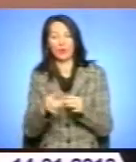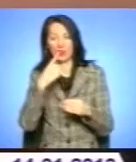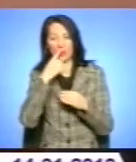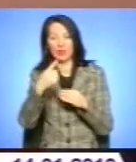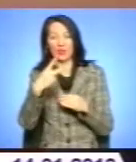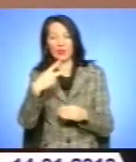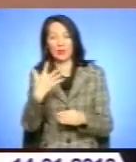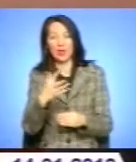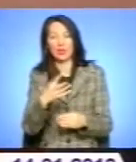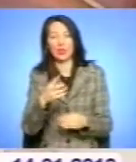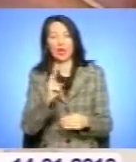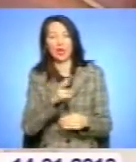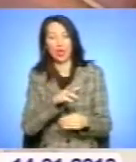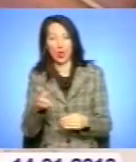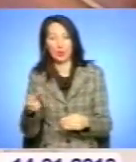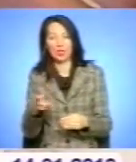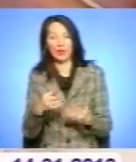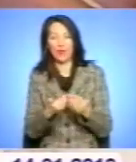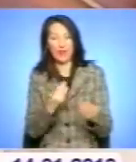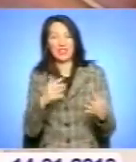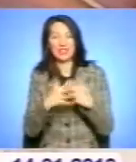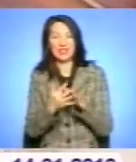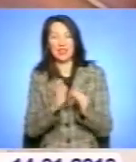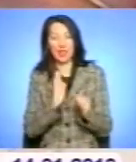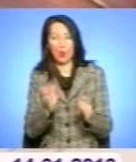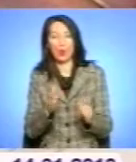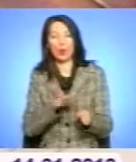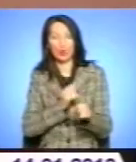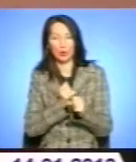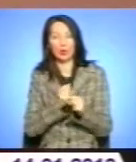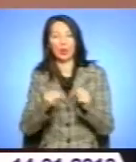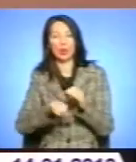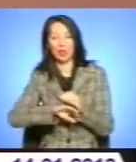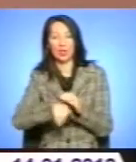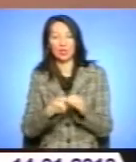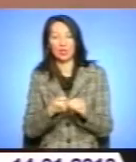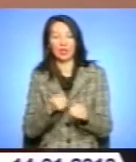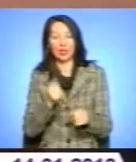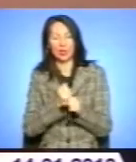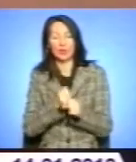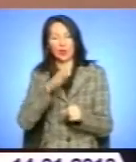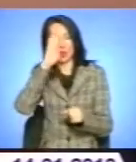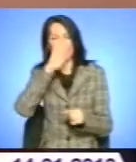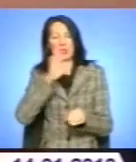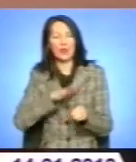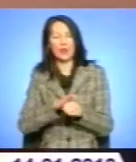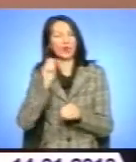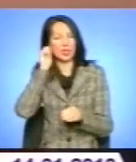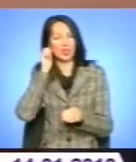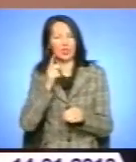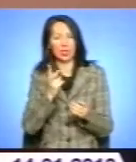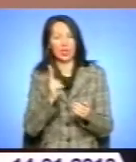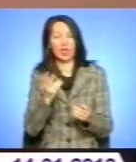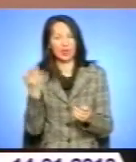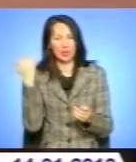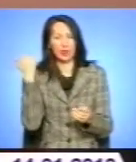25 кілометрів від села, де була здійснена крадіжка. Крадіжку здійснив неповнолітній, який вже раніше був судимий за злочини такого характеру, тобто